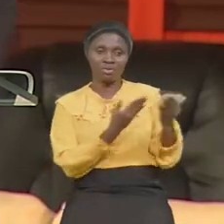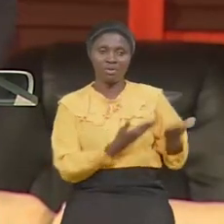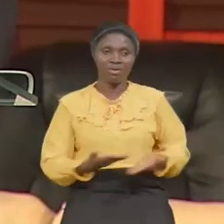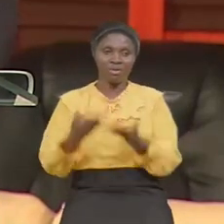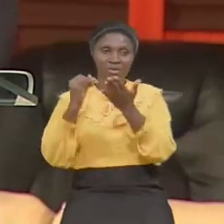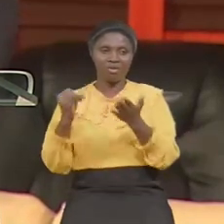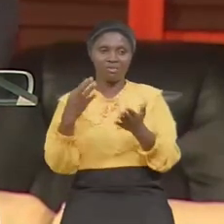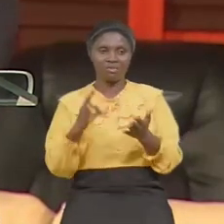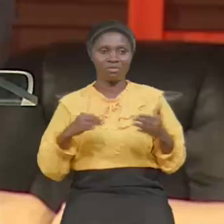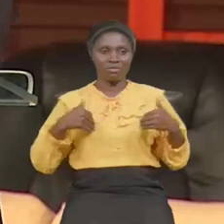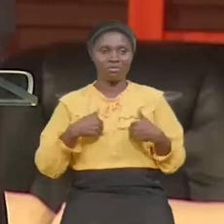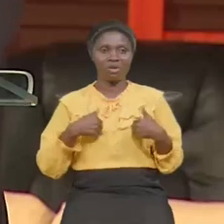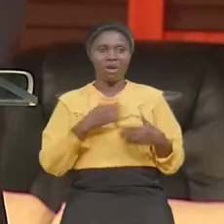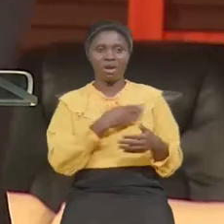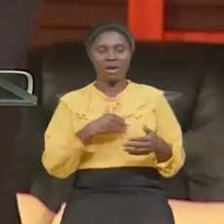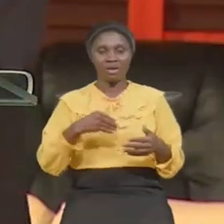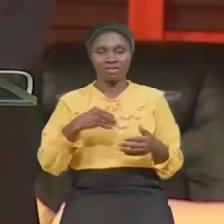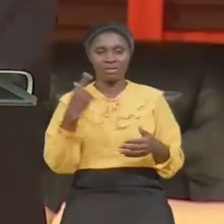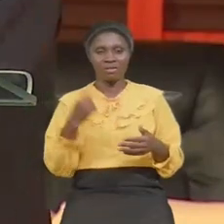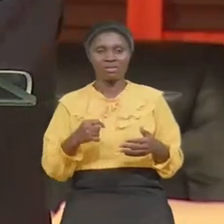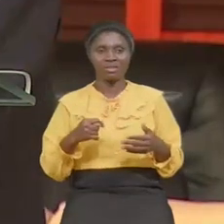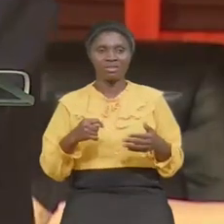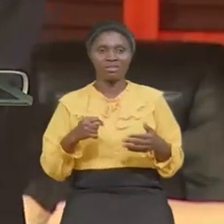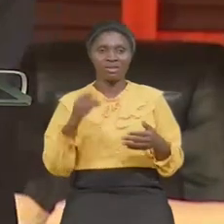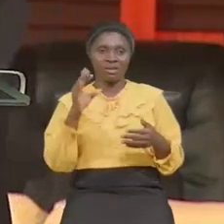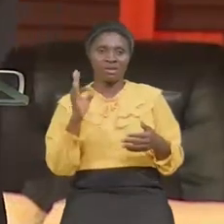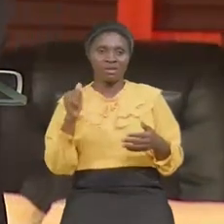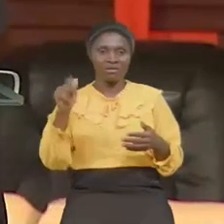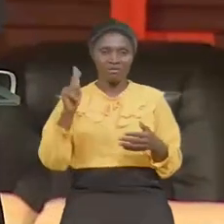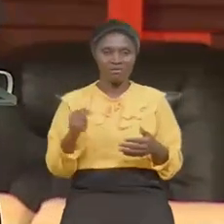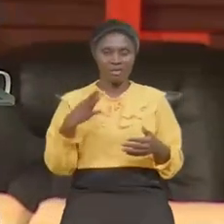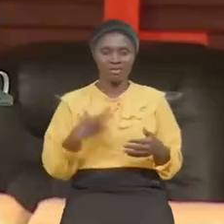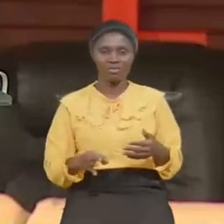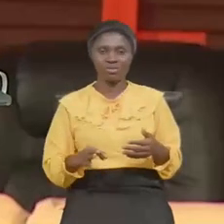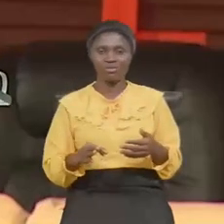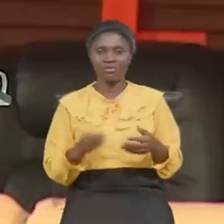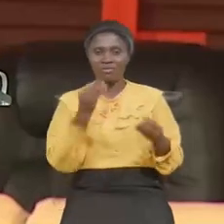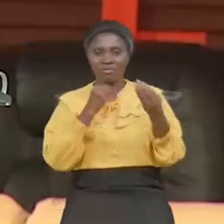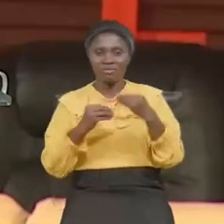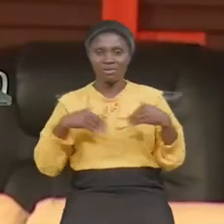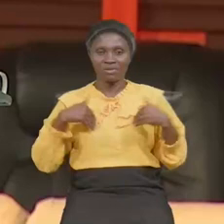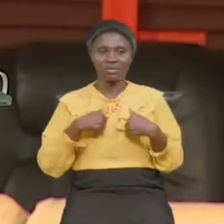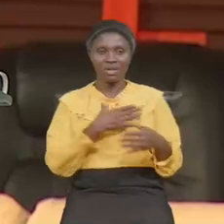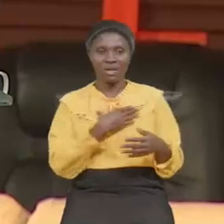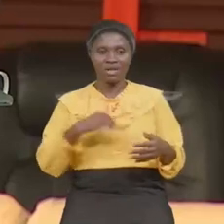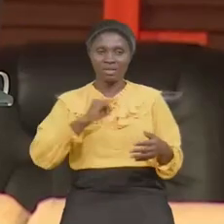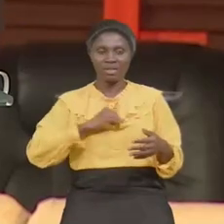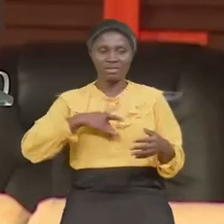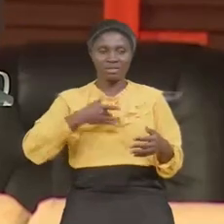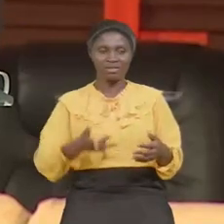Quand vous venez vous présenter devant moi, qui vous demande de vous souiller mes parvis,